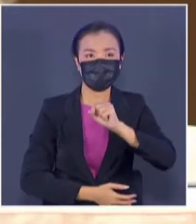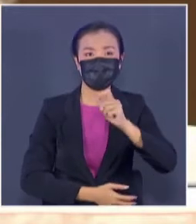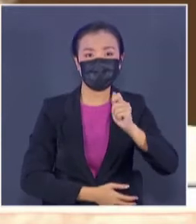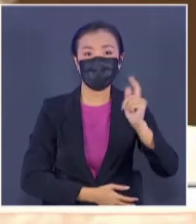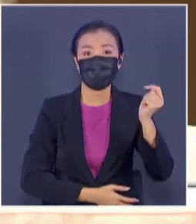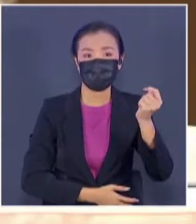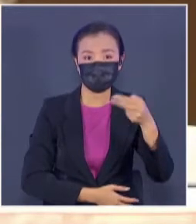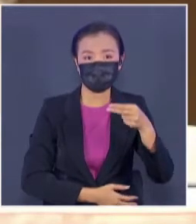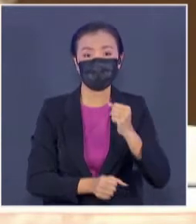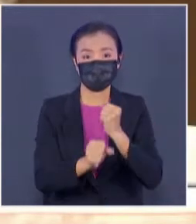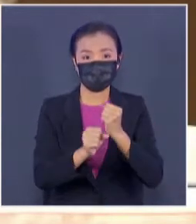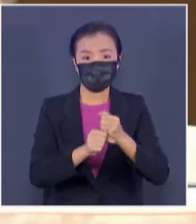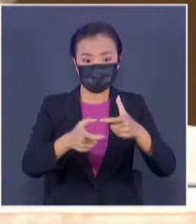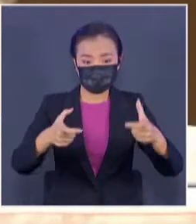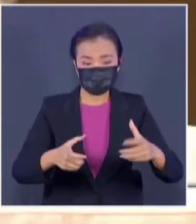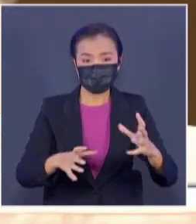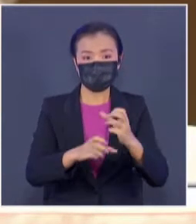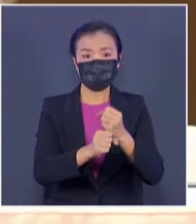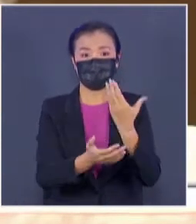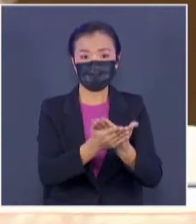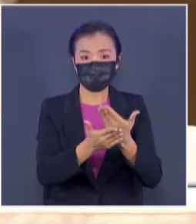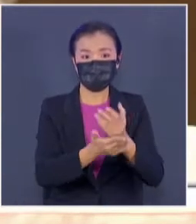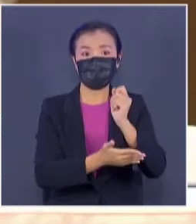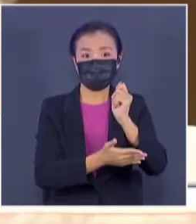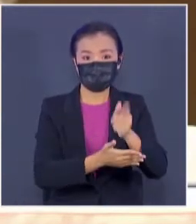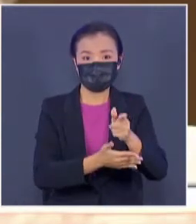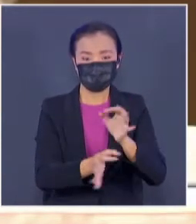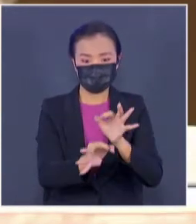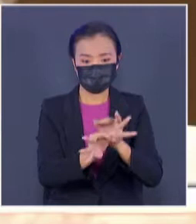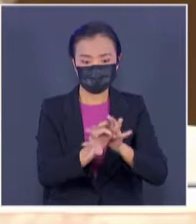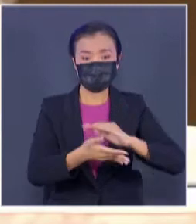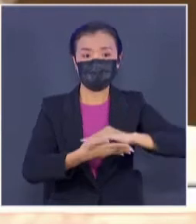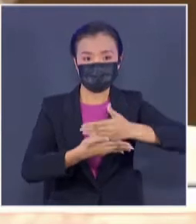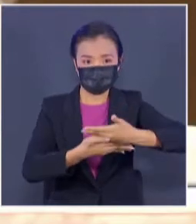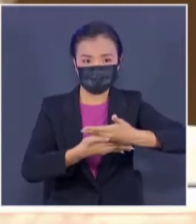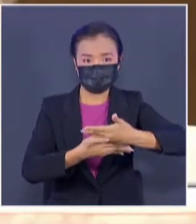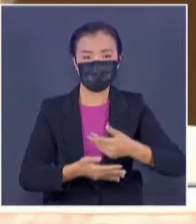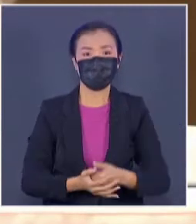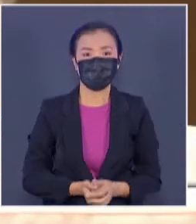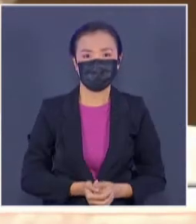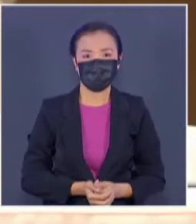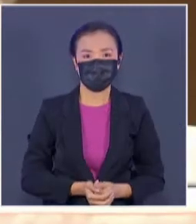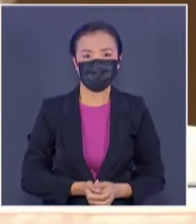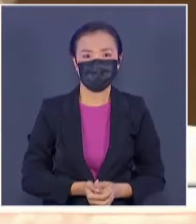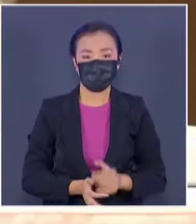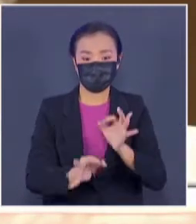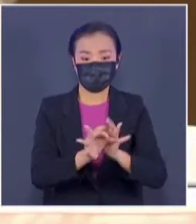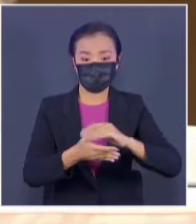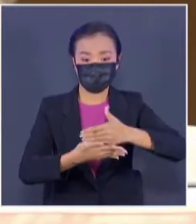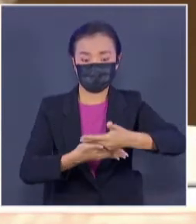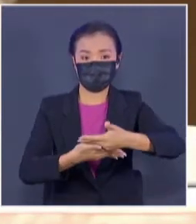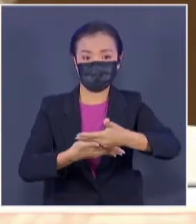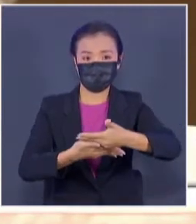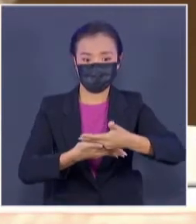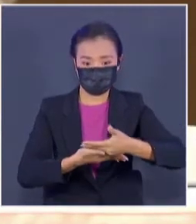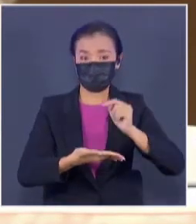ลการระดมปฏิบัติการปราบปรามการว่าจ้างผู้อื่นให้เปิดบัญชีธนาคารให้นะคะแล้วก็นำบัญชีธนาคารนั้น